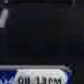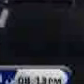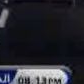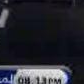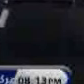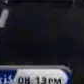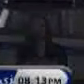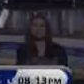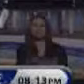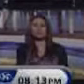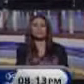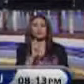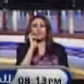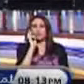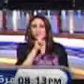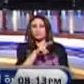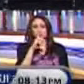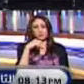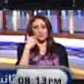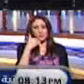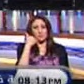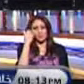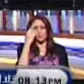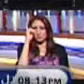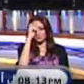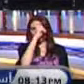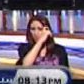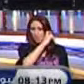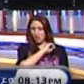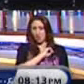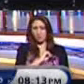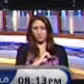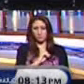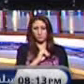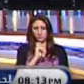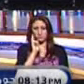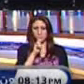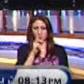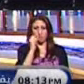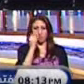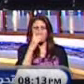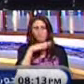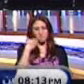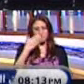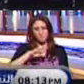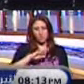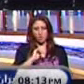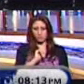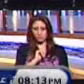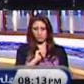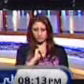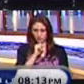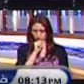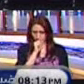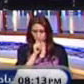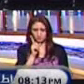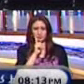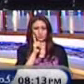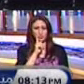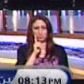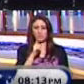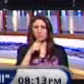اللي حصل ده شيء مؤسف وشيء مؤلم. يعني هذا المشهد المؤلم أن تفقد أم